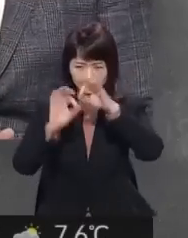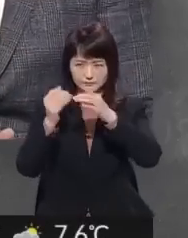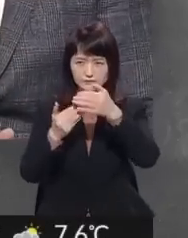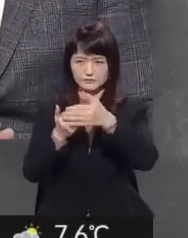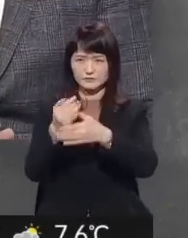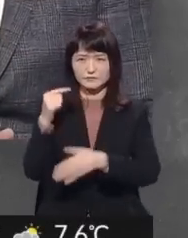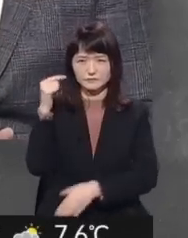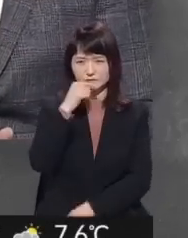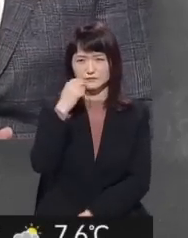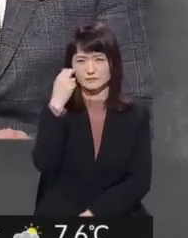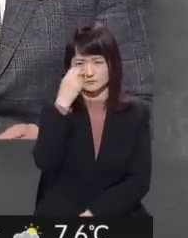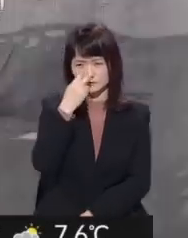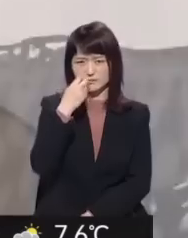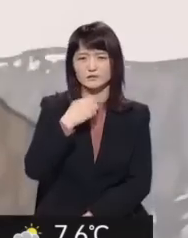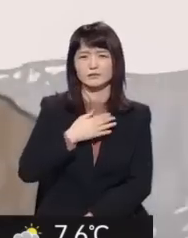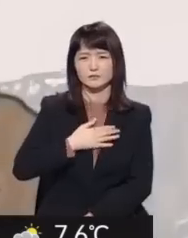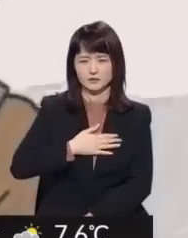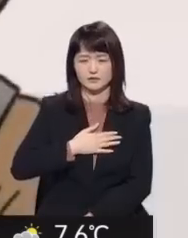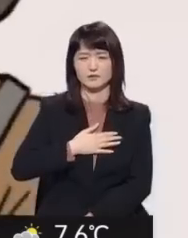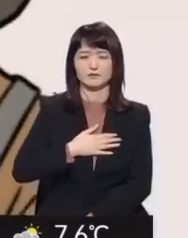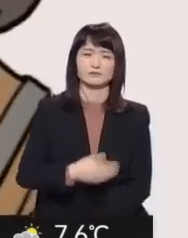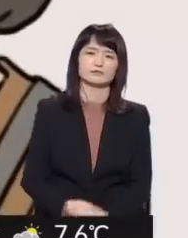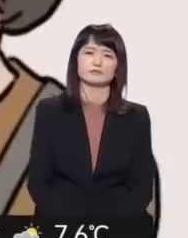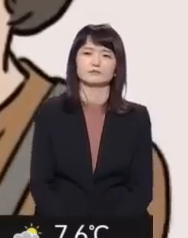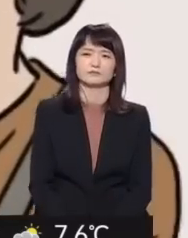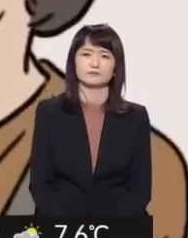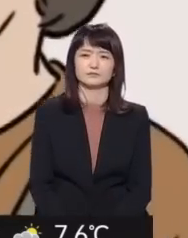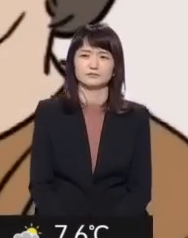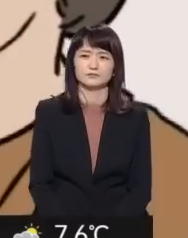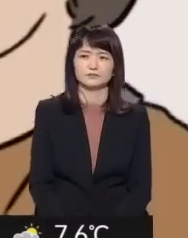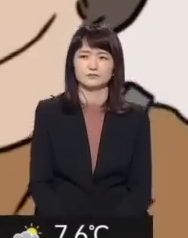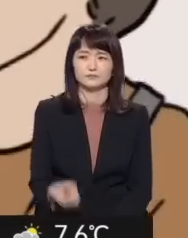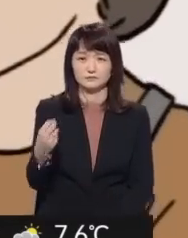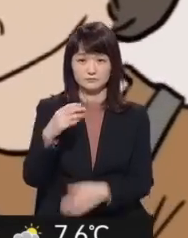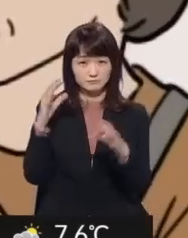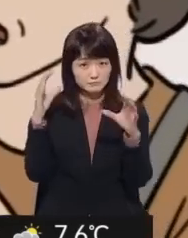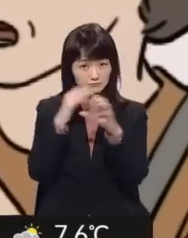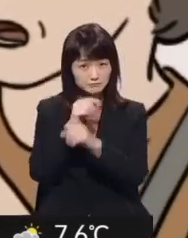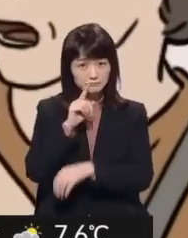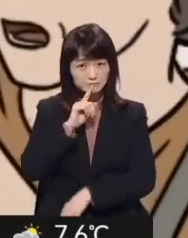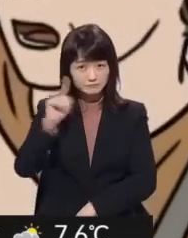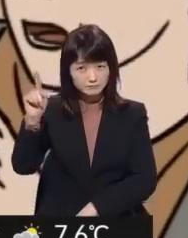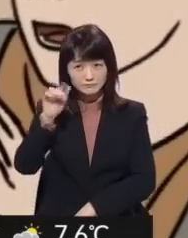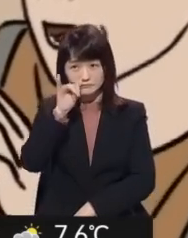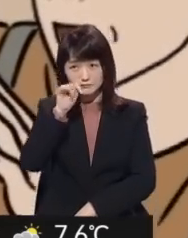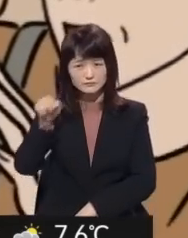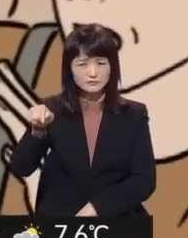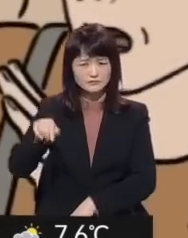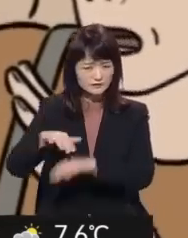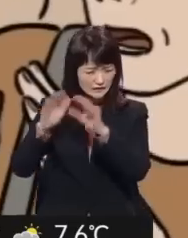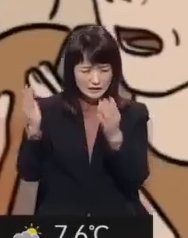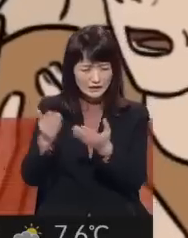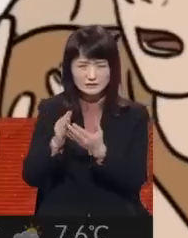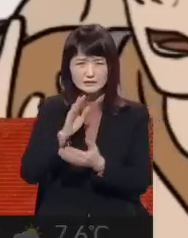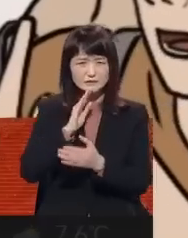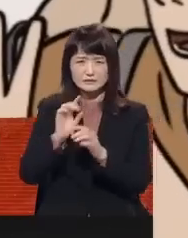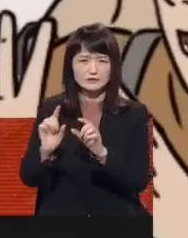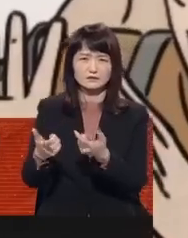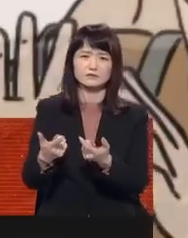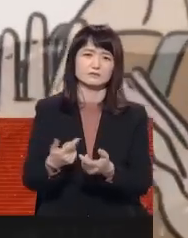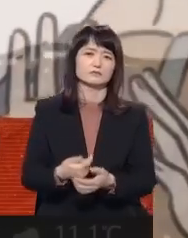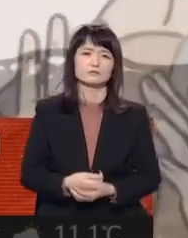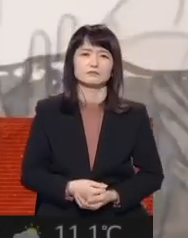내용을 알 수 있을 것 같습니다 예 다시 한번 정리해 드리면 뭐 고소 사실이 있어도 그게 다 전부 사실은 아닌 것이다